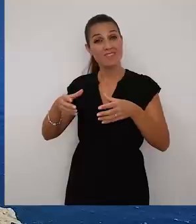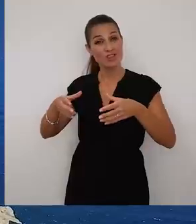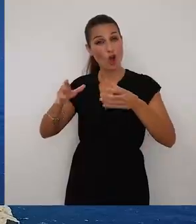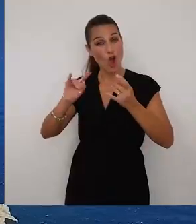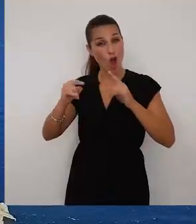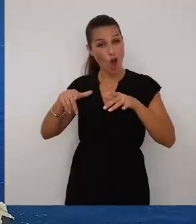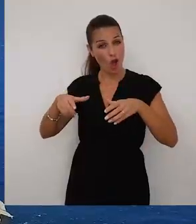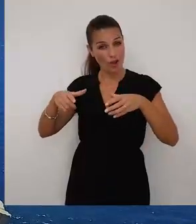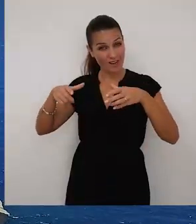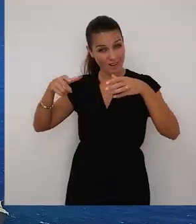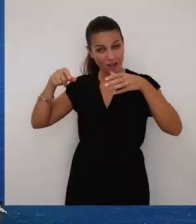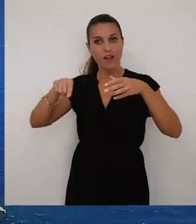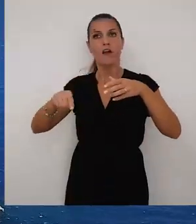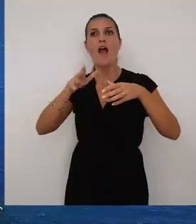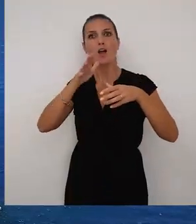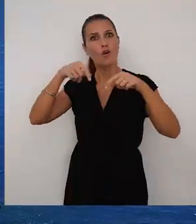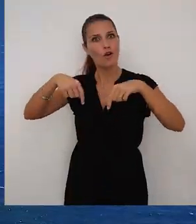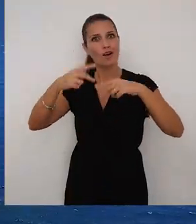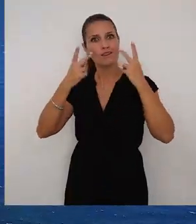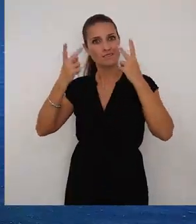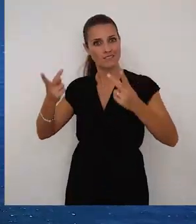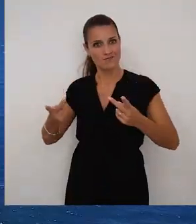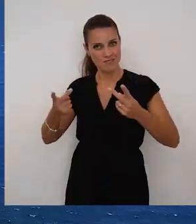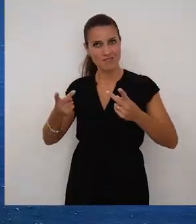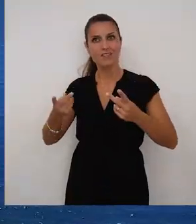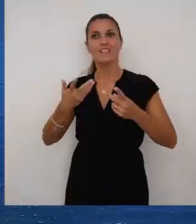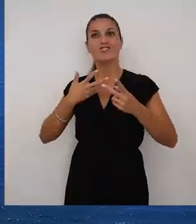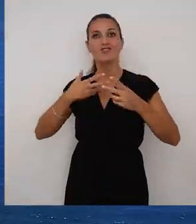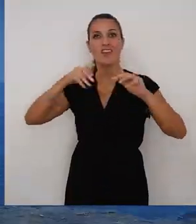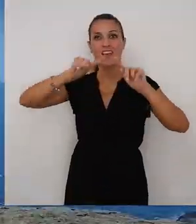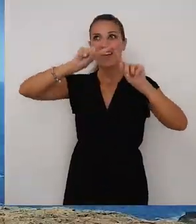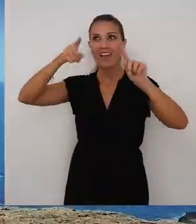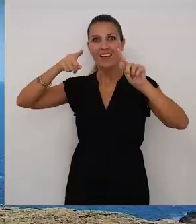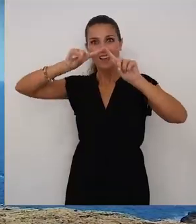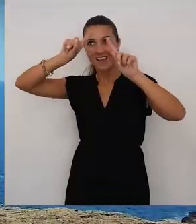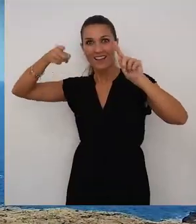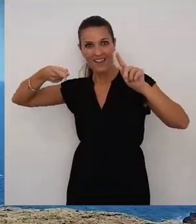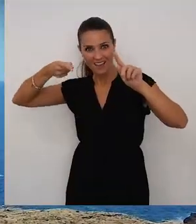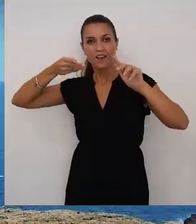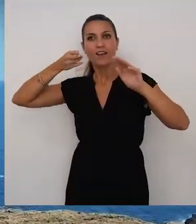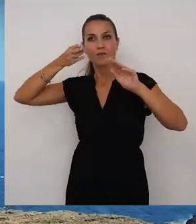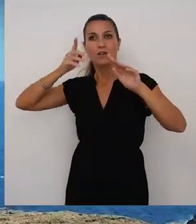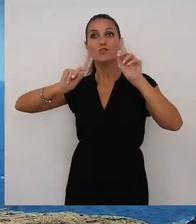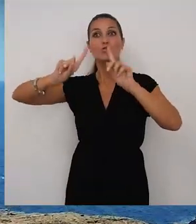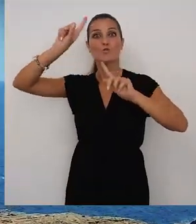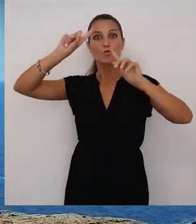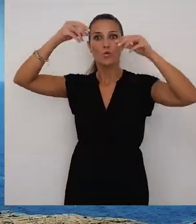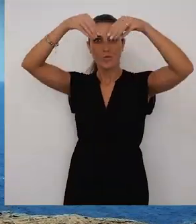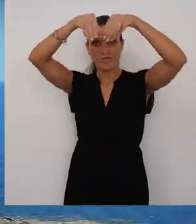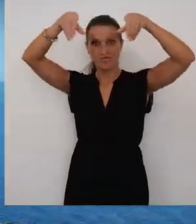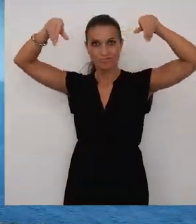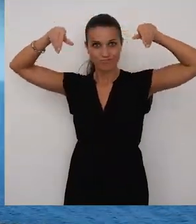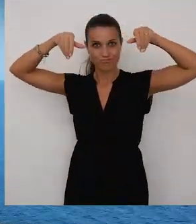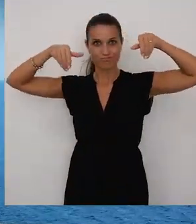L'architettura militaresca risalta ancora nella sua possente struttura, scandita dalle ampie caditoie e dalle feritoie posizionate in